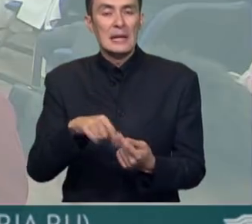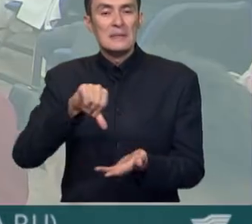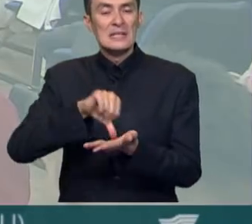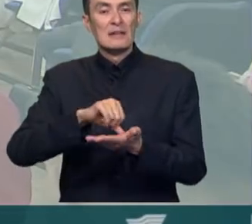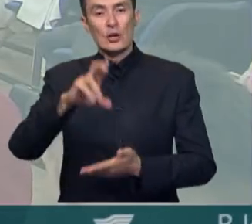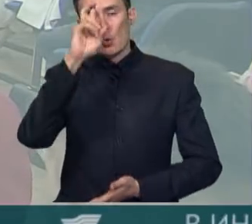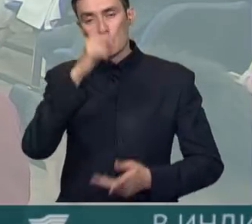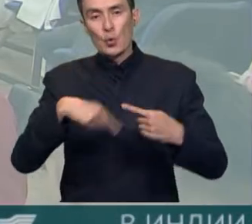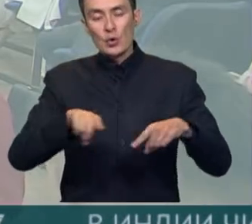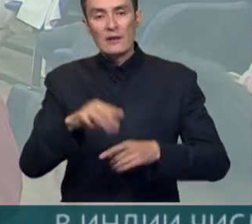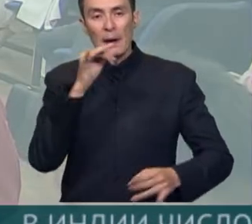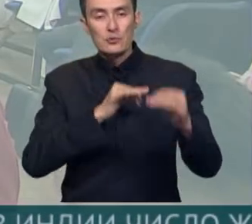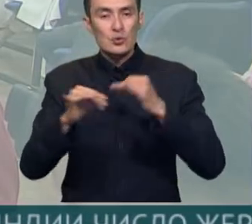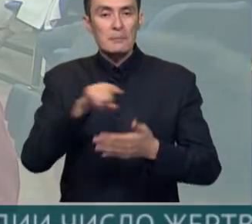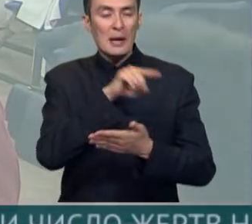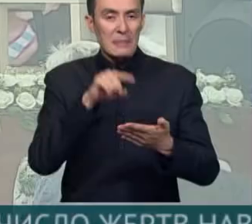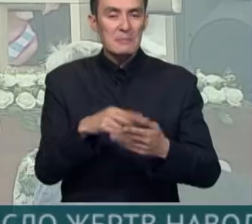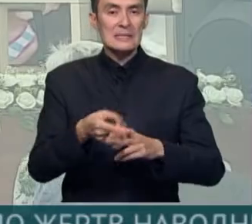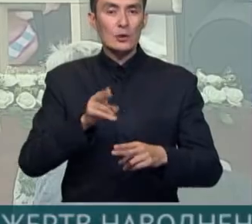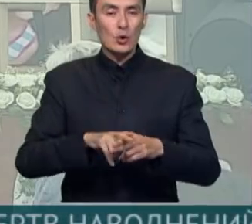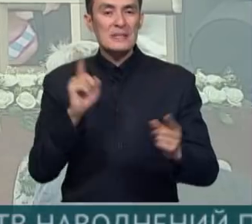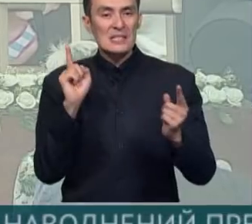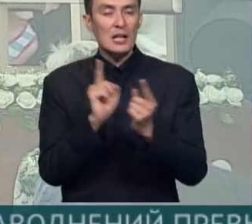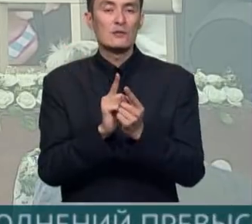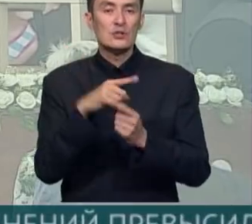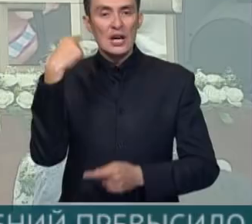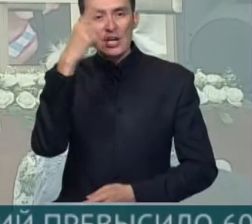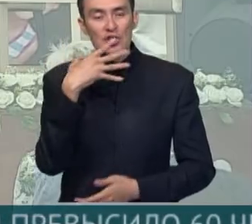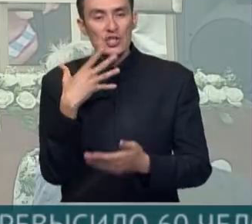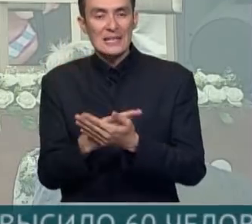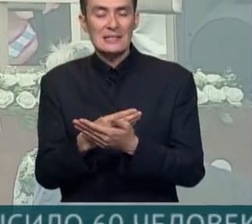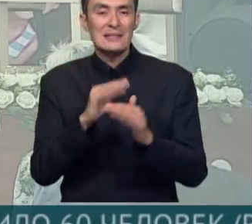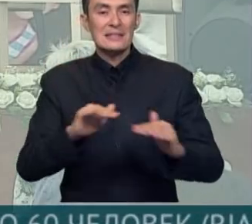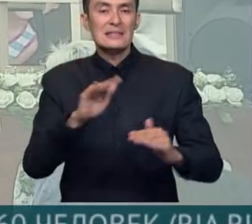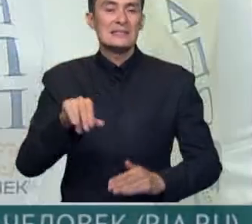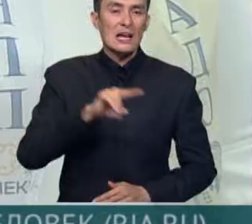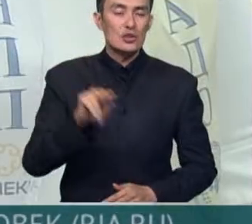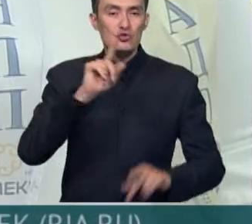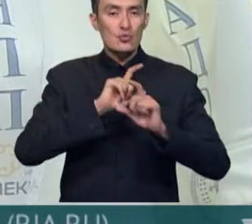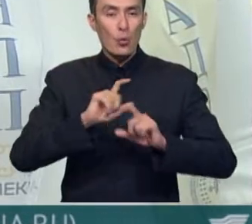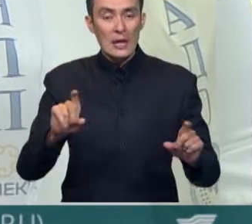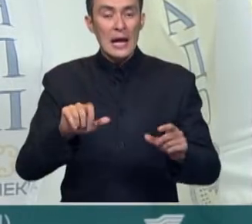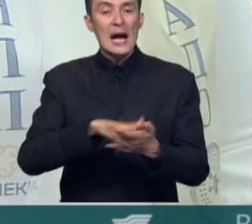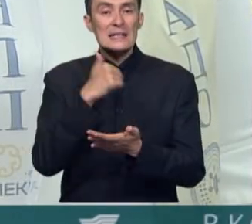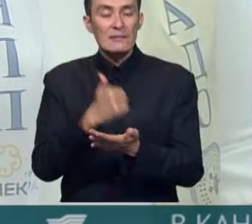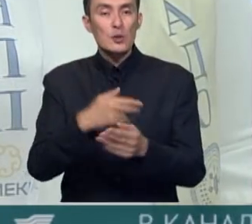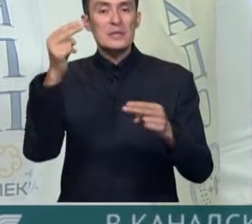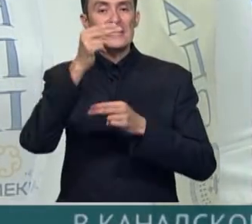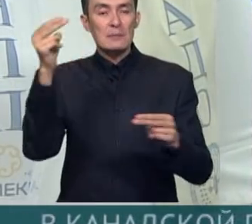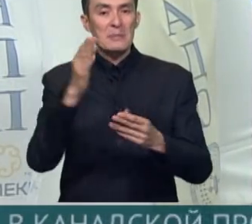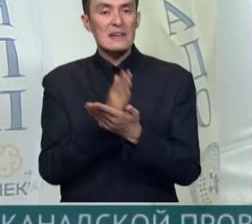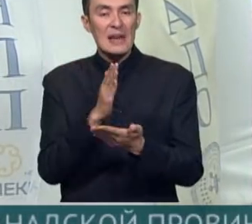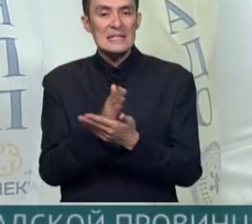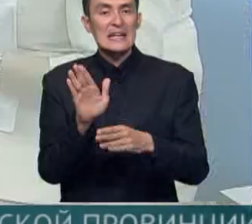представители госорганов обсудят проблемы, с которыми сталкиваются частные детские сады и школы. Основными темами